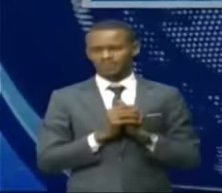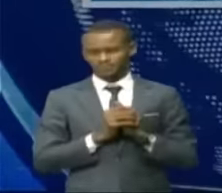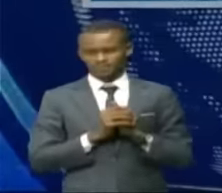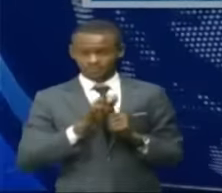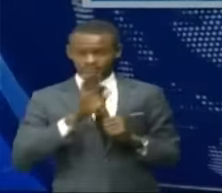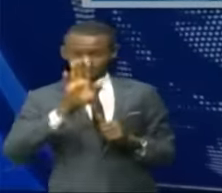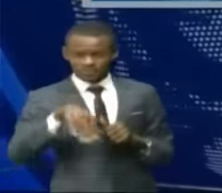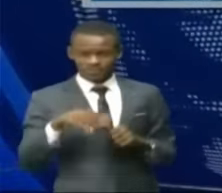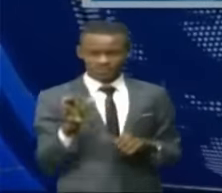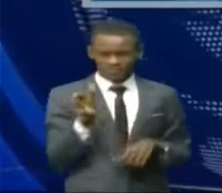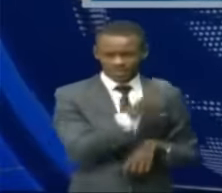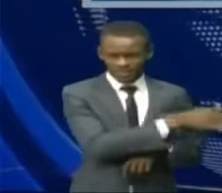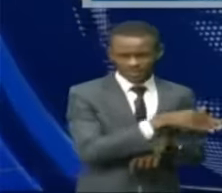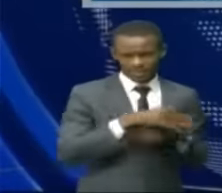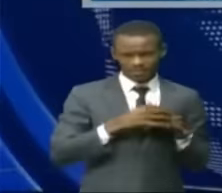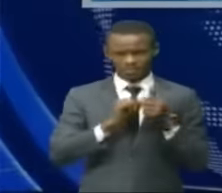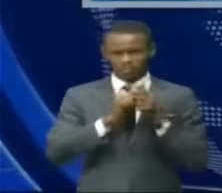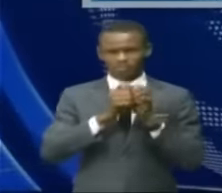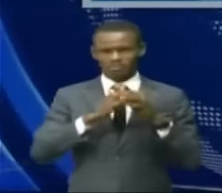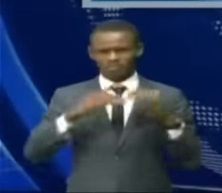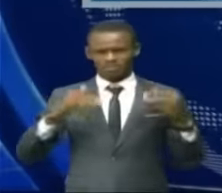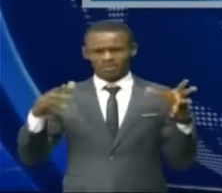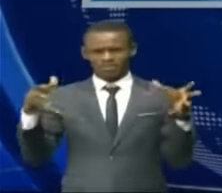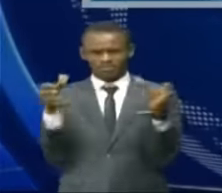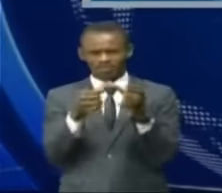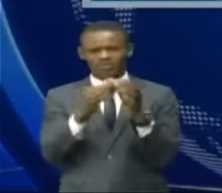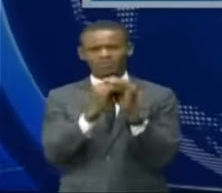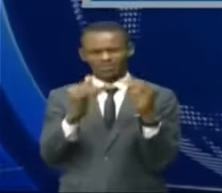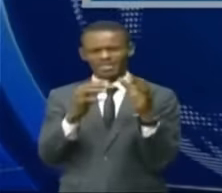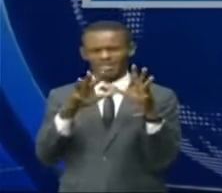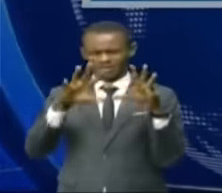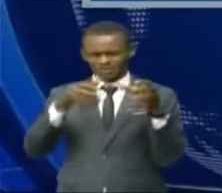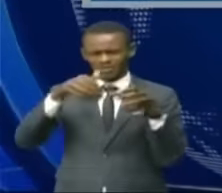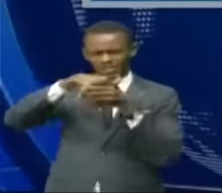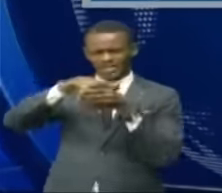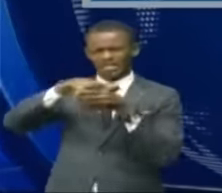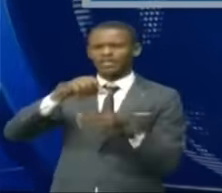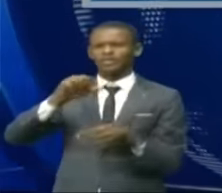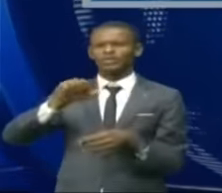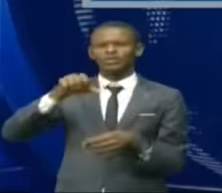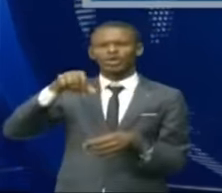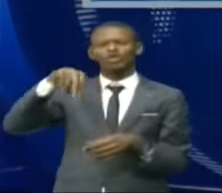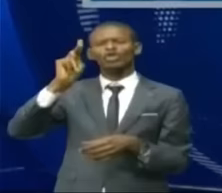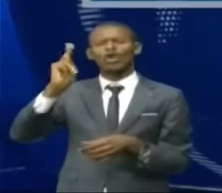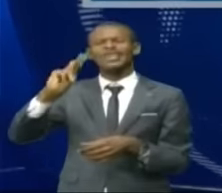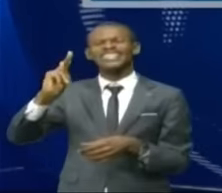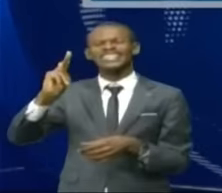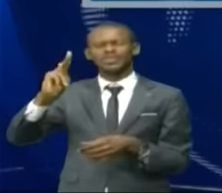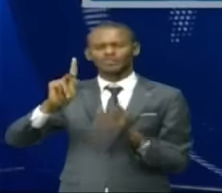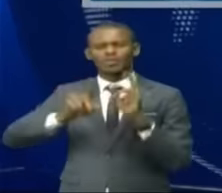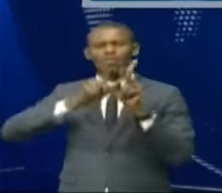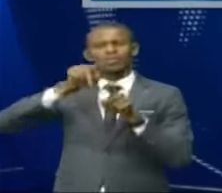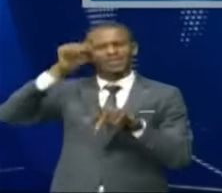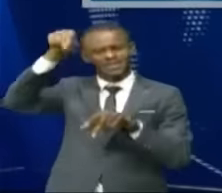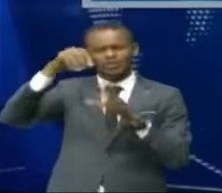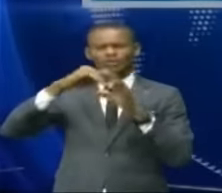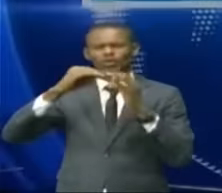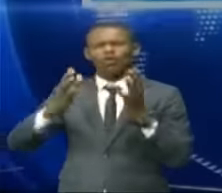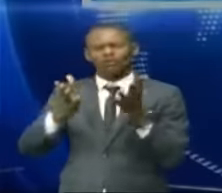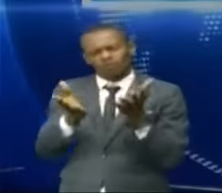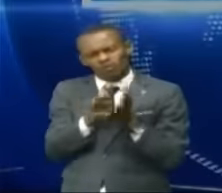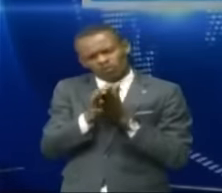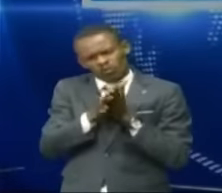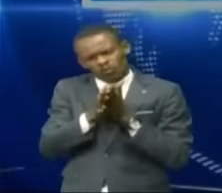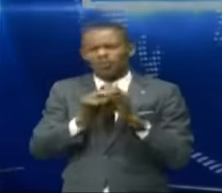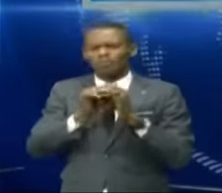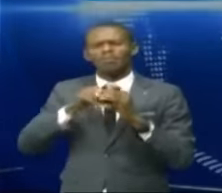Paix et cohabitation pacifique entre les communautés locales au Sud Kivu, c'est la clé du message du Norbert Basengezi à la population d'Uvira